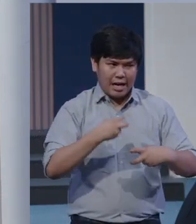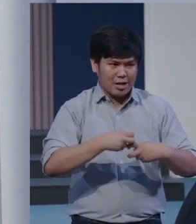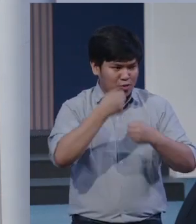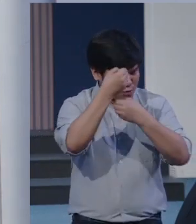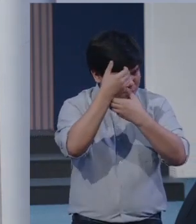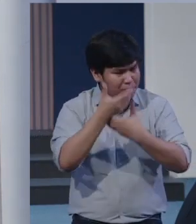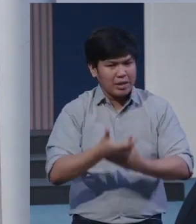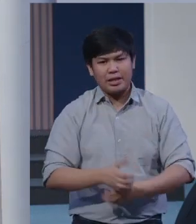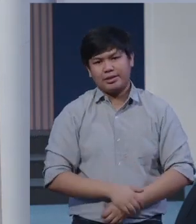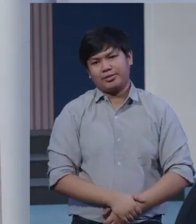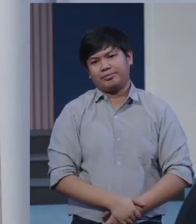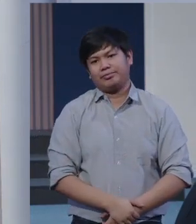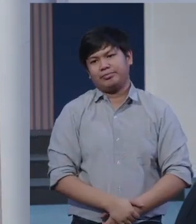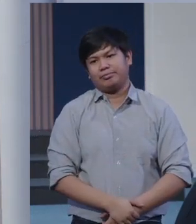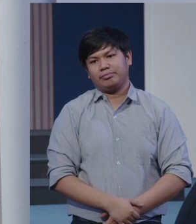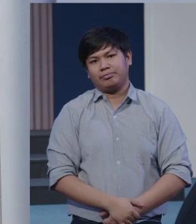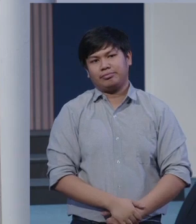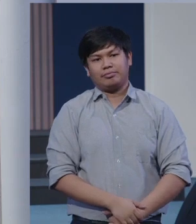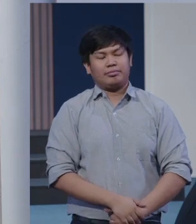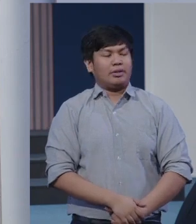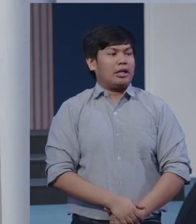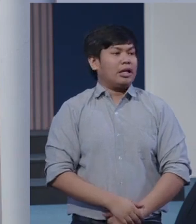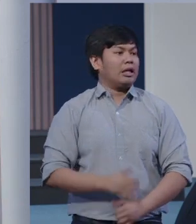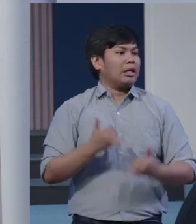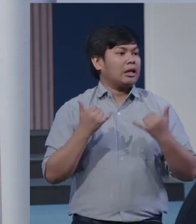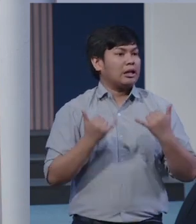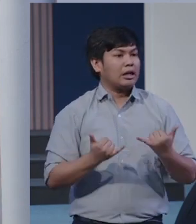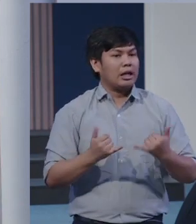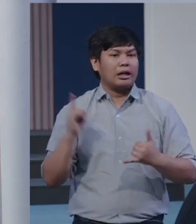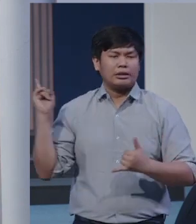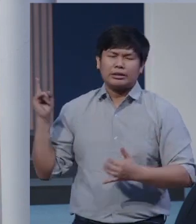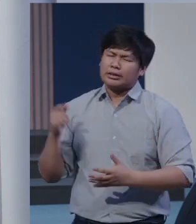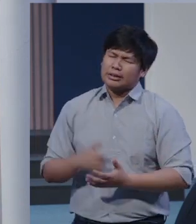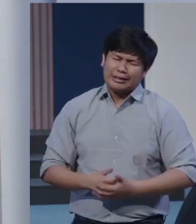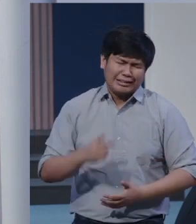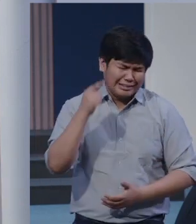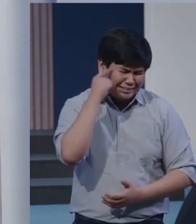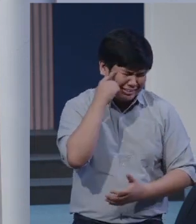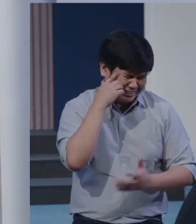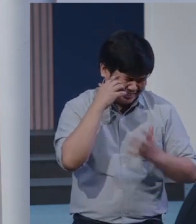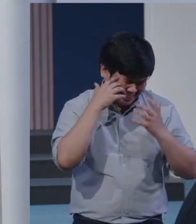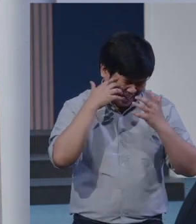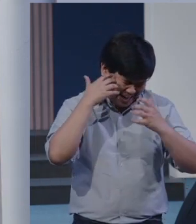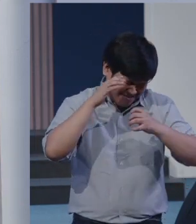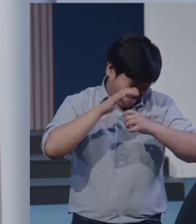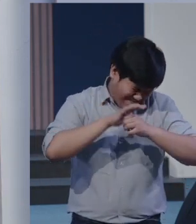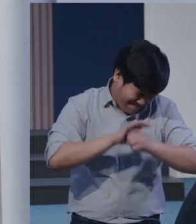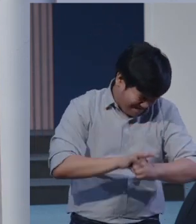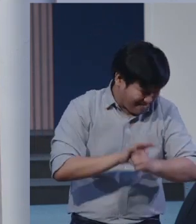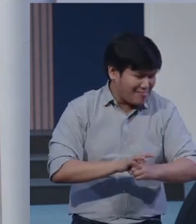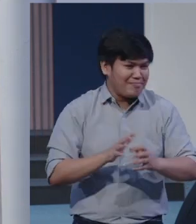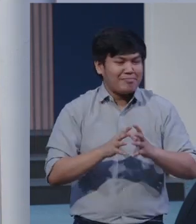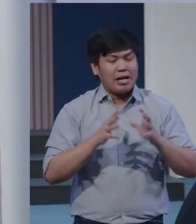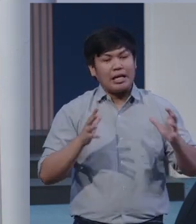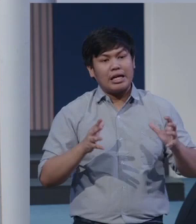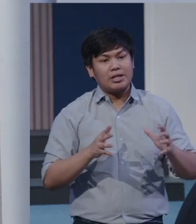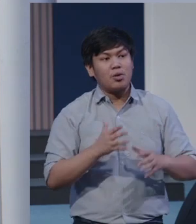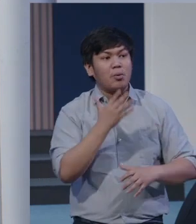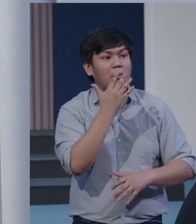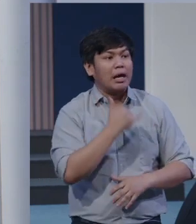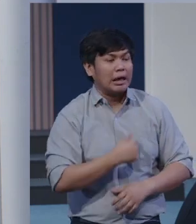fact ngayong oras na ito hilong-hilo na po ako at hirap na hirap na po ang aking